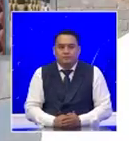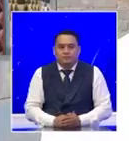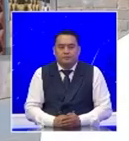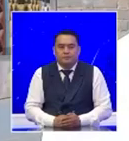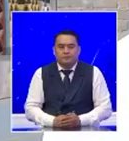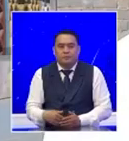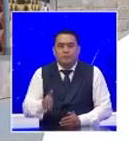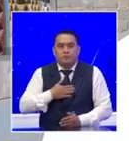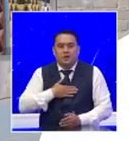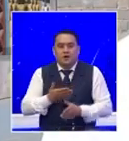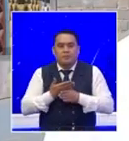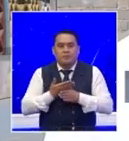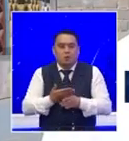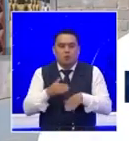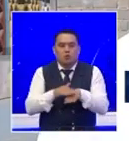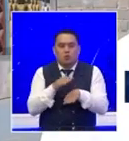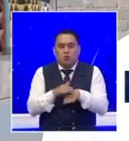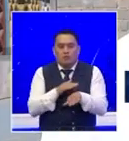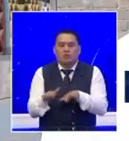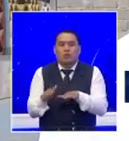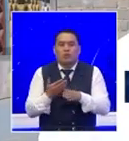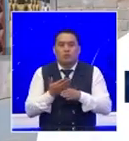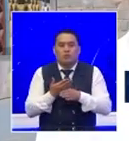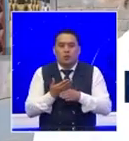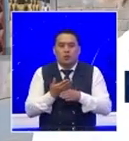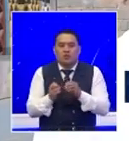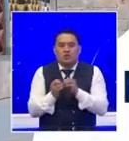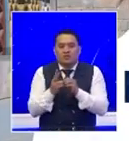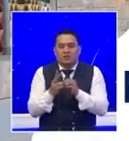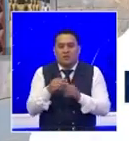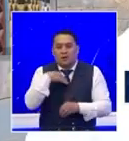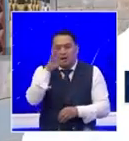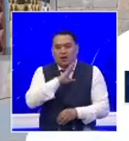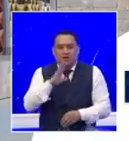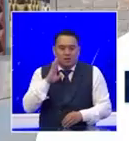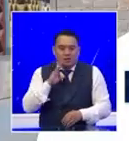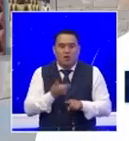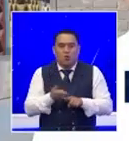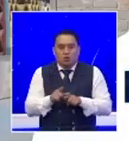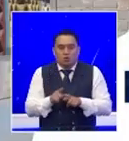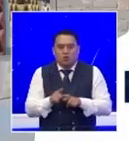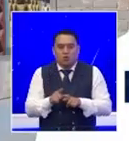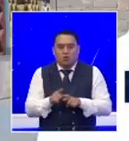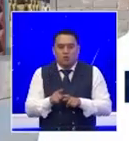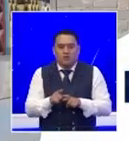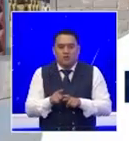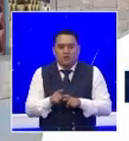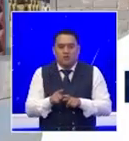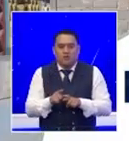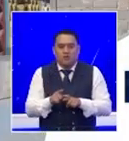Мы оказываем благотворительную акцию 12 родителям которые